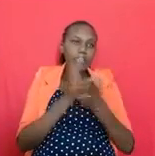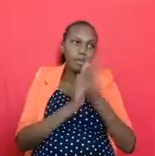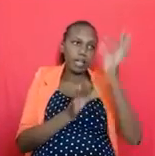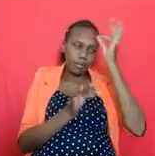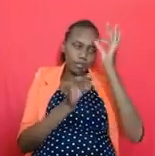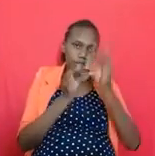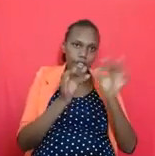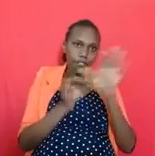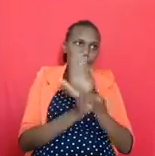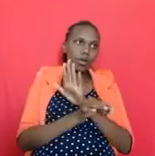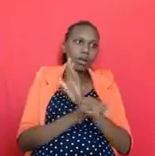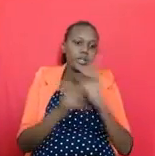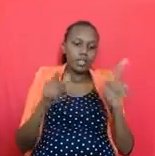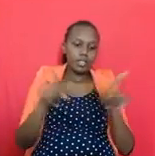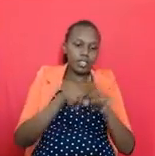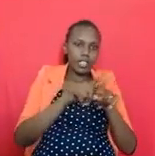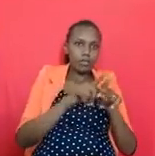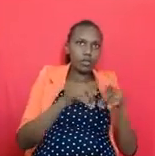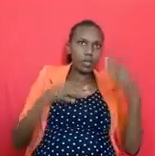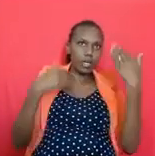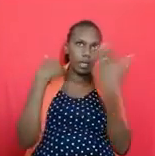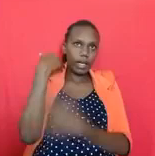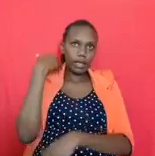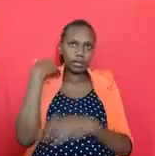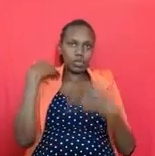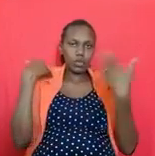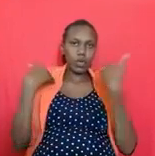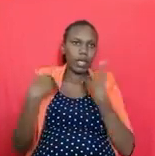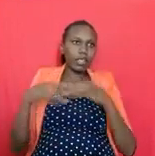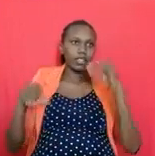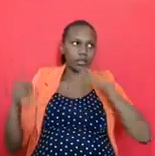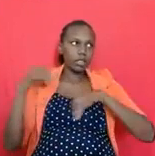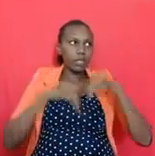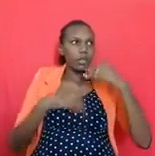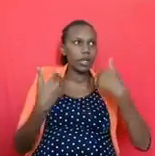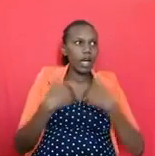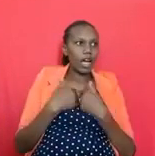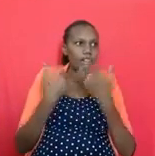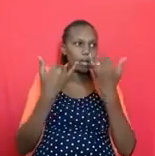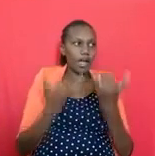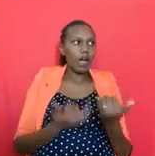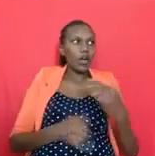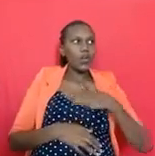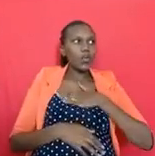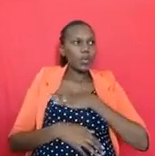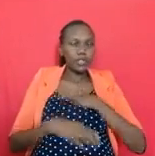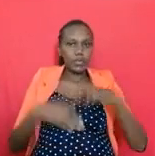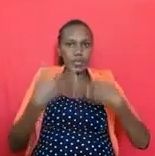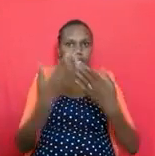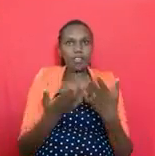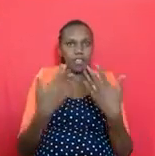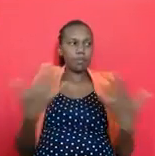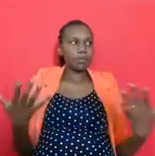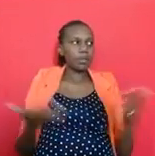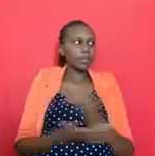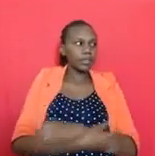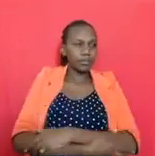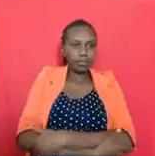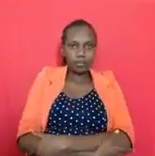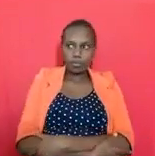ku, na kudhura ugumania. Liu, lekei, tulehe kura.